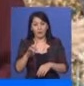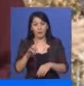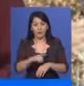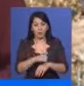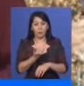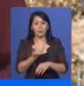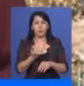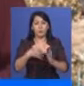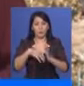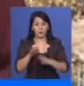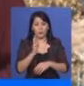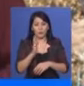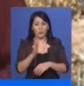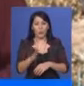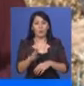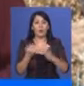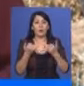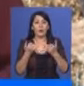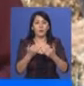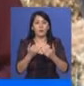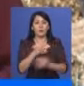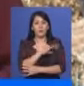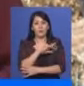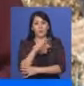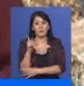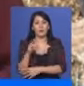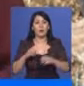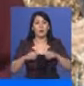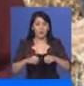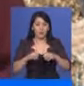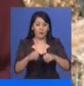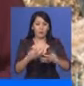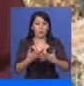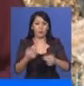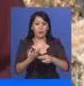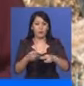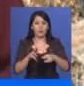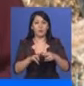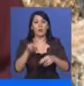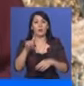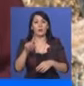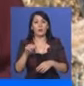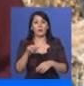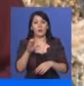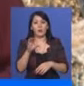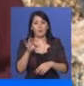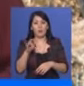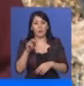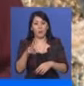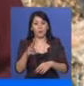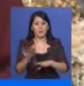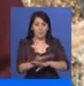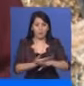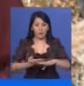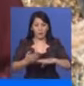толық абаттандырылып жатыр. Бүгінгі күні қайың, шетен сынды ағаштар егілген. Сондай-ақ 150-ден астам ескі үй тегін жөнделуде.